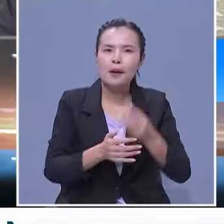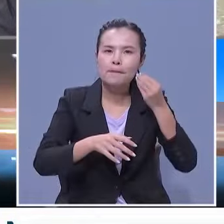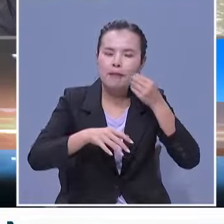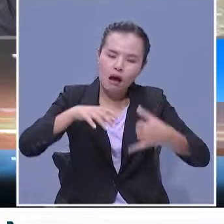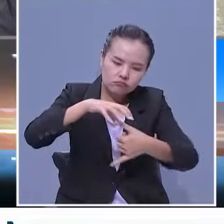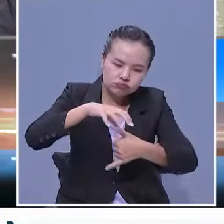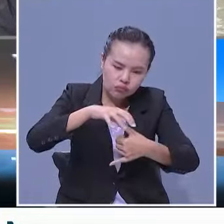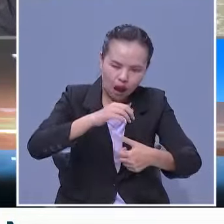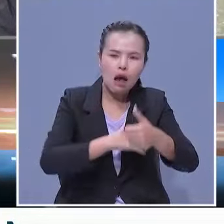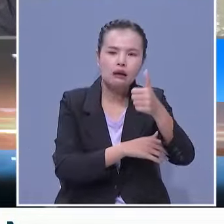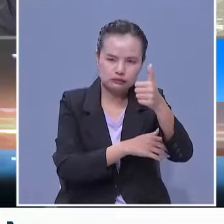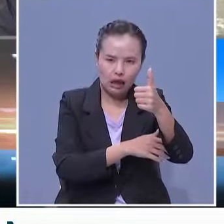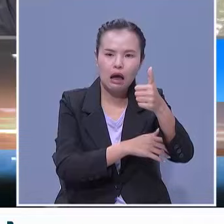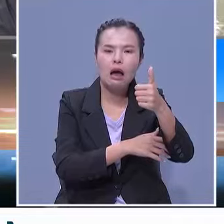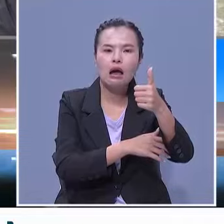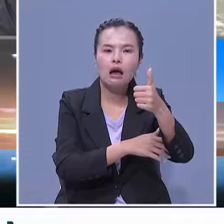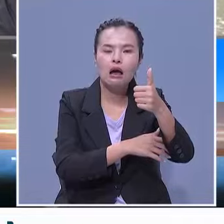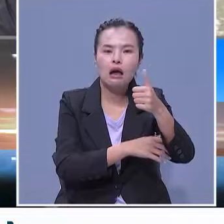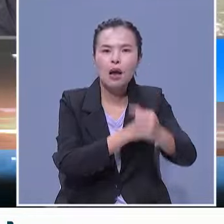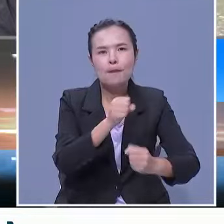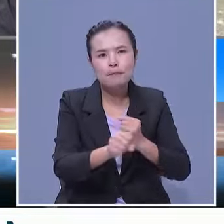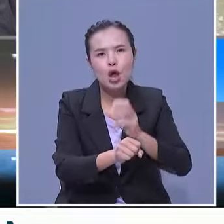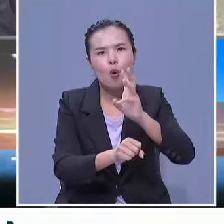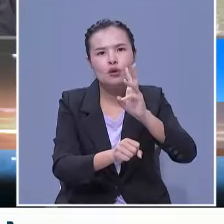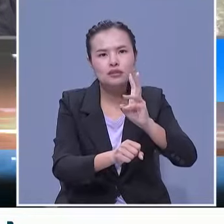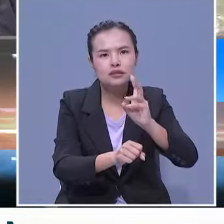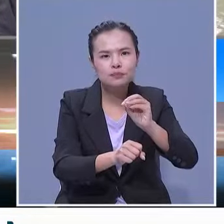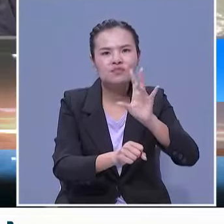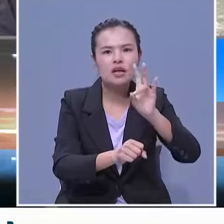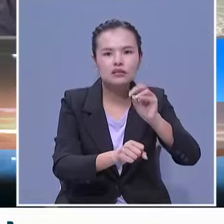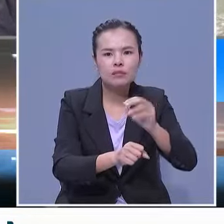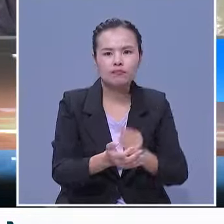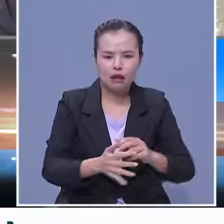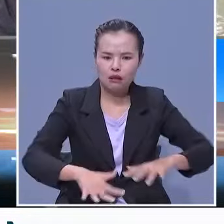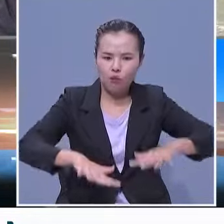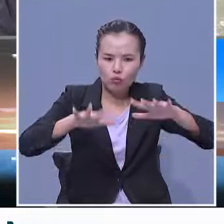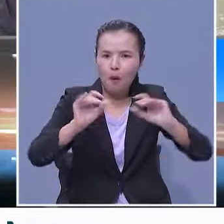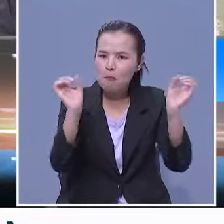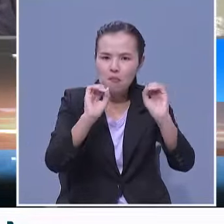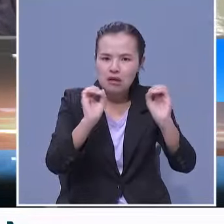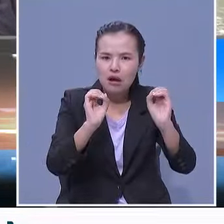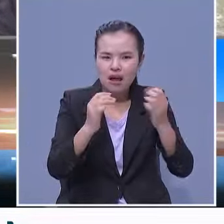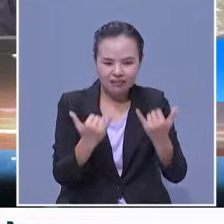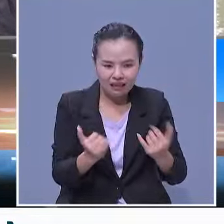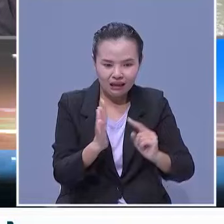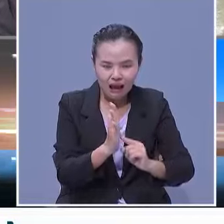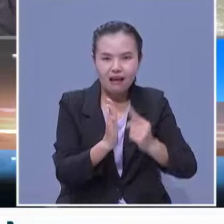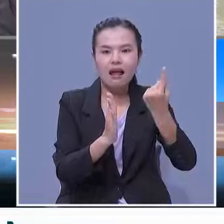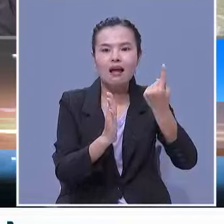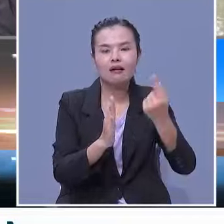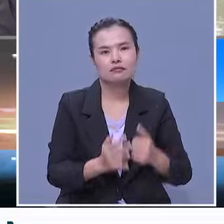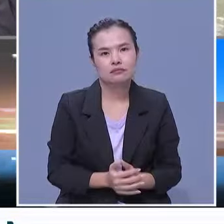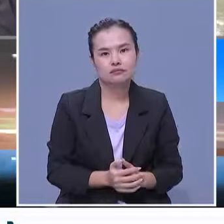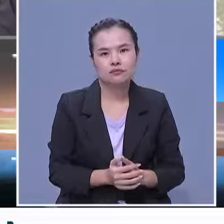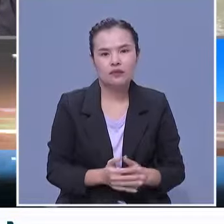ได้อยู่ซึ่งชาวบ้านก็บอกว่าตั้งแต่เกิดมา 60-70 ปีเนี่ยก็ไม่เคยเห็นน้ำท่วมซึ่งพื้นที่นี้ไม่เคยเกิดเหตุการณ์น้ำท่วมมาก่อนซึ่งครั้งนี้ก็เป็นครั้ง